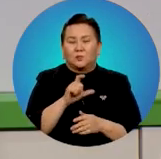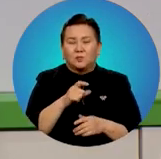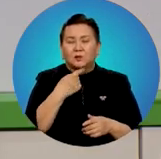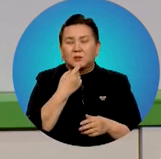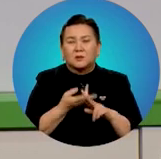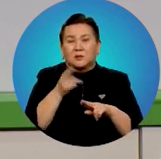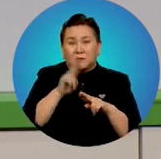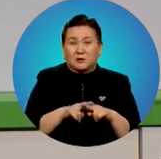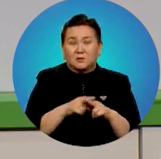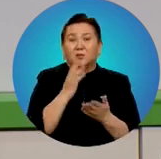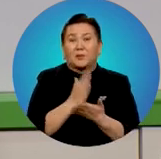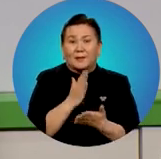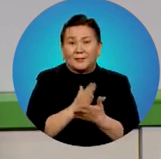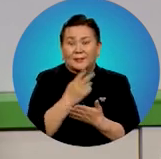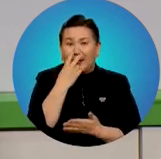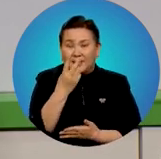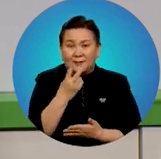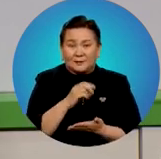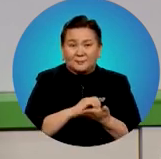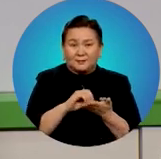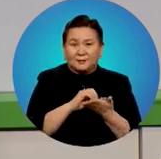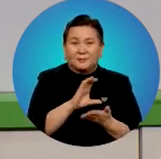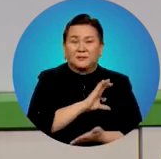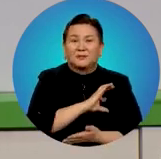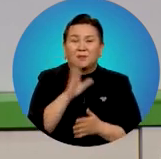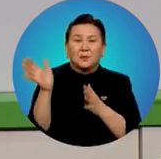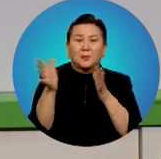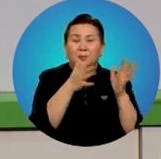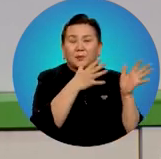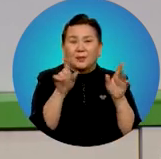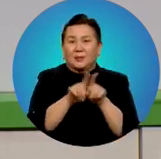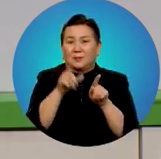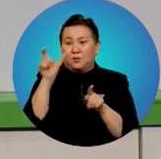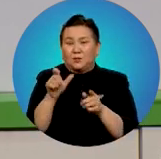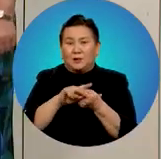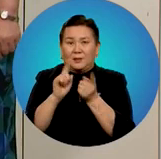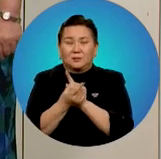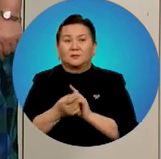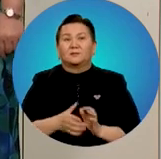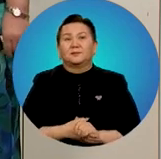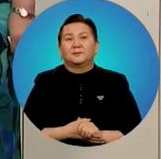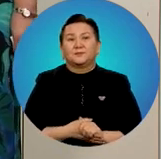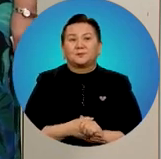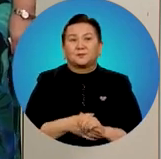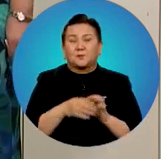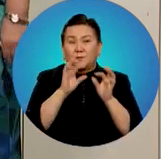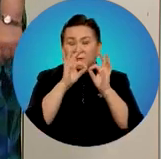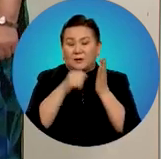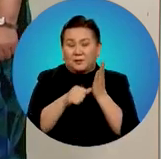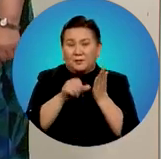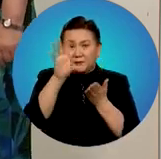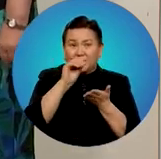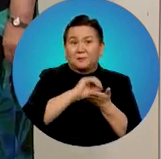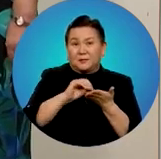хэцүү байдгийг энэ хэсэгт гарахтаа салхийг хүншүүлж дүрслэсэн. За ингээд дүрслэлүүдийг бүгдээрээ дэвтэр дээрээ